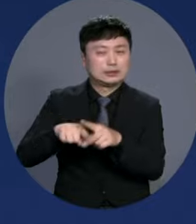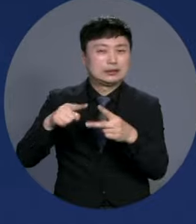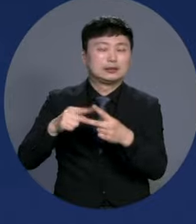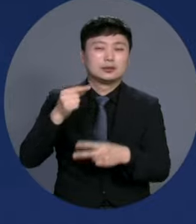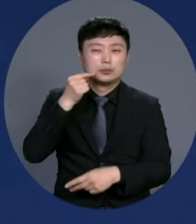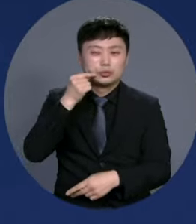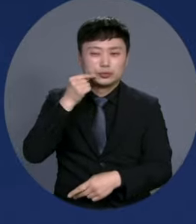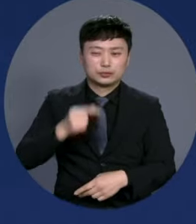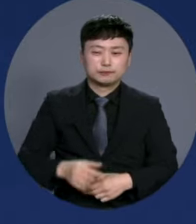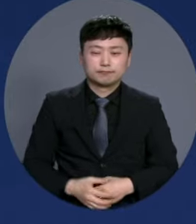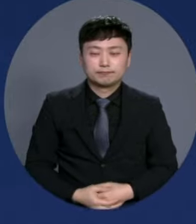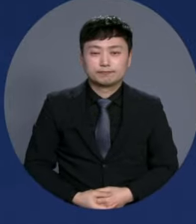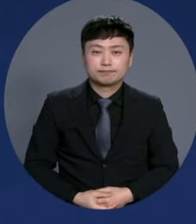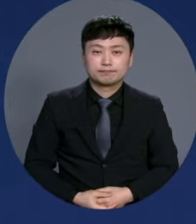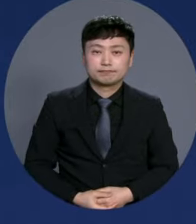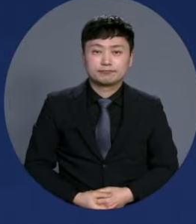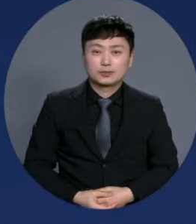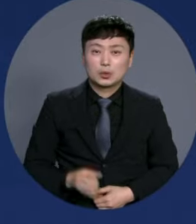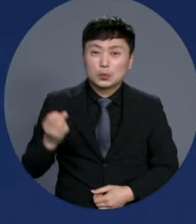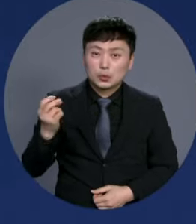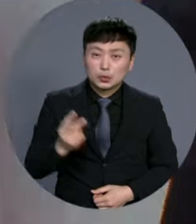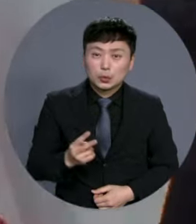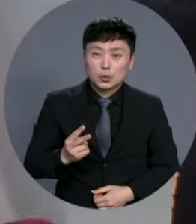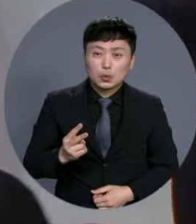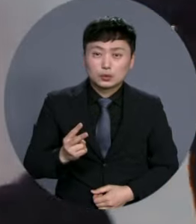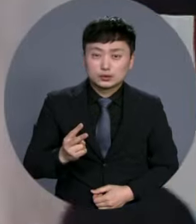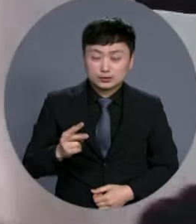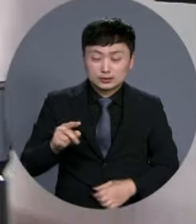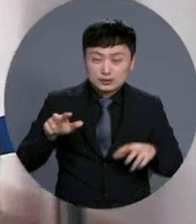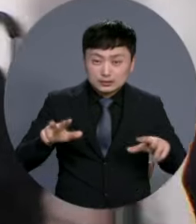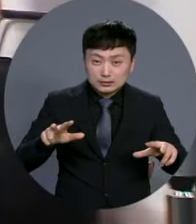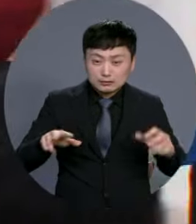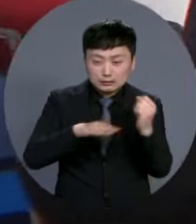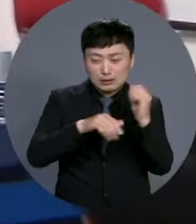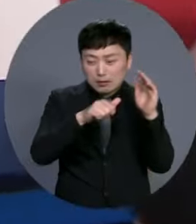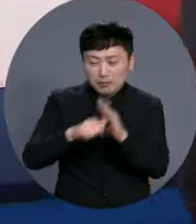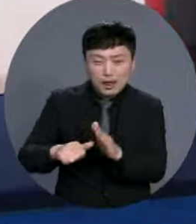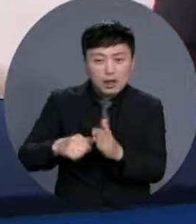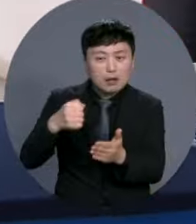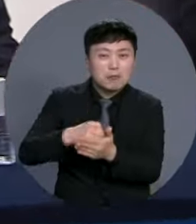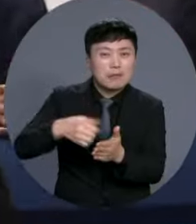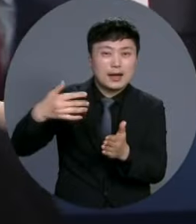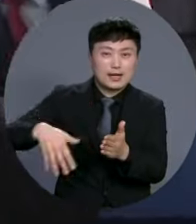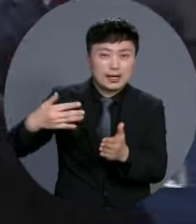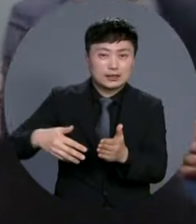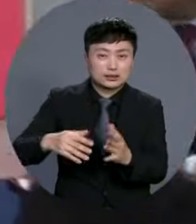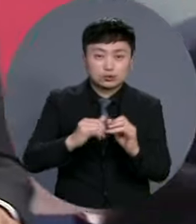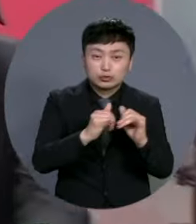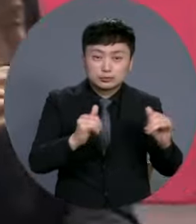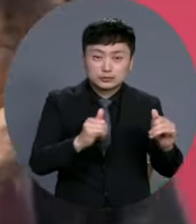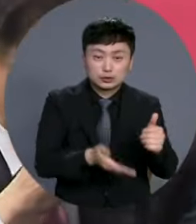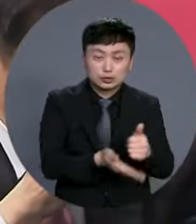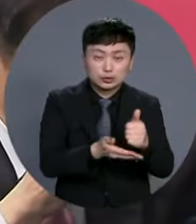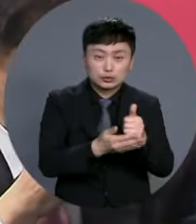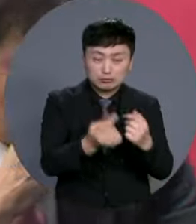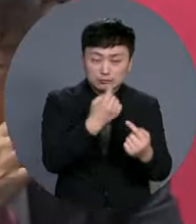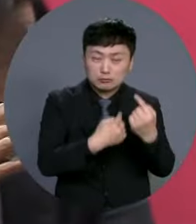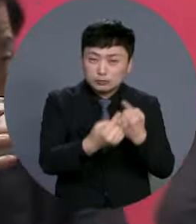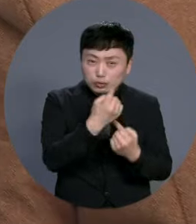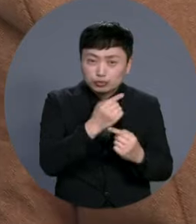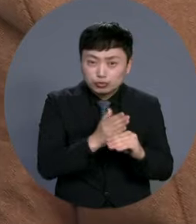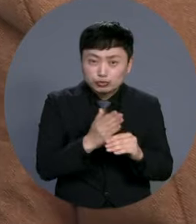같다라고 밝혔습니다. 다만 이들은 공천 탈락이 확정되지 않았고 국민 추천제 접수를 앞두고 있어